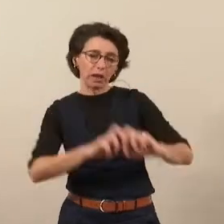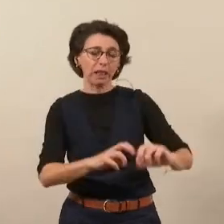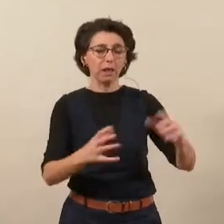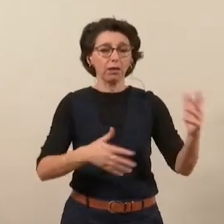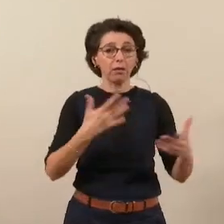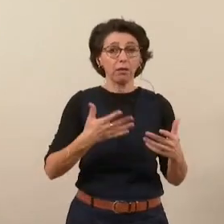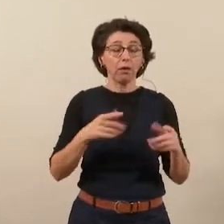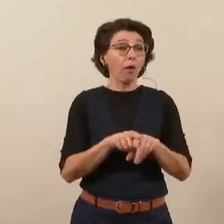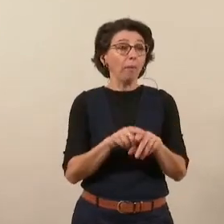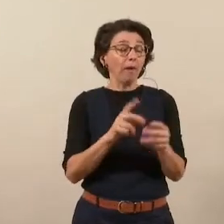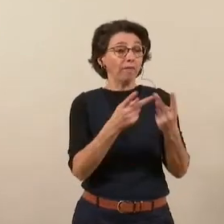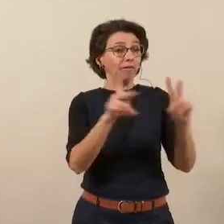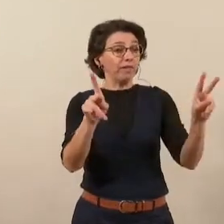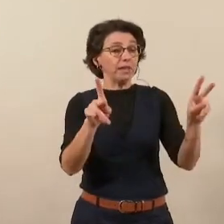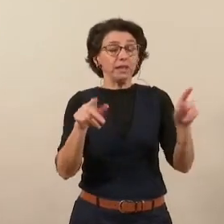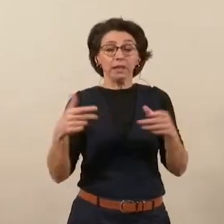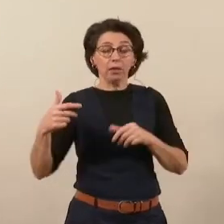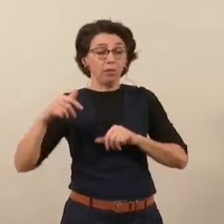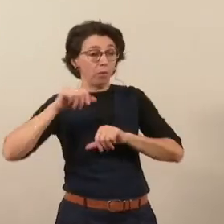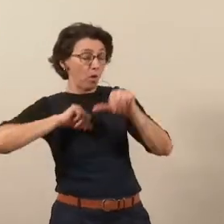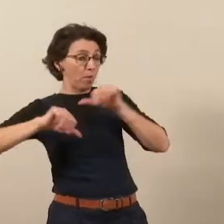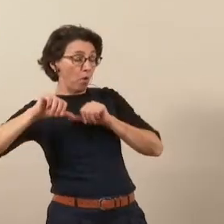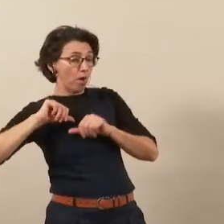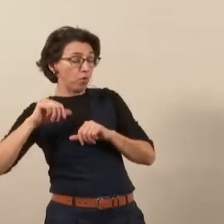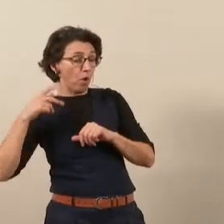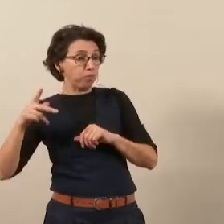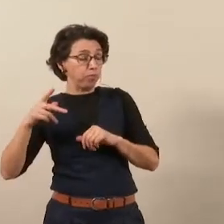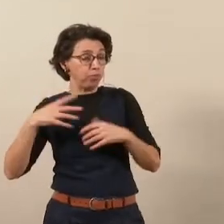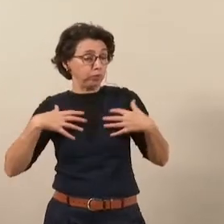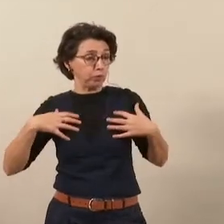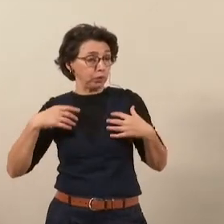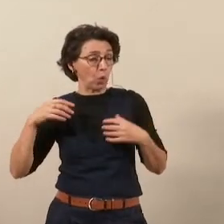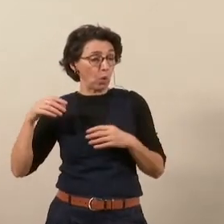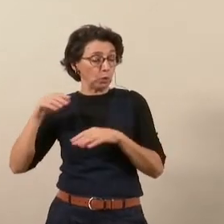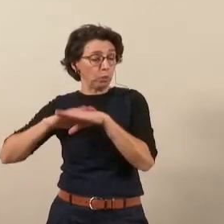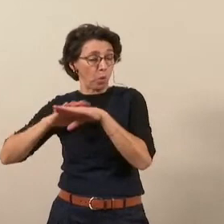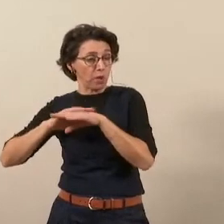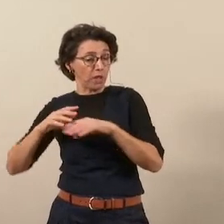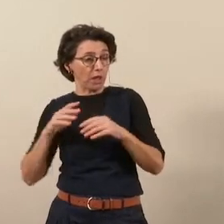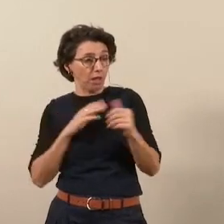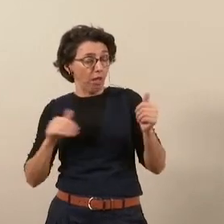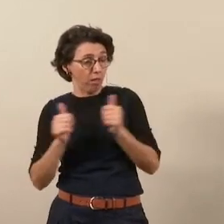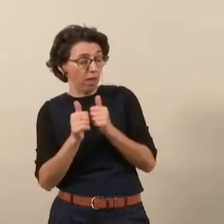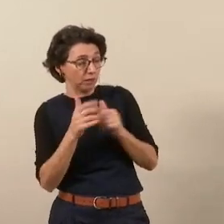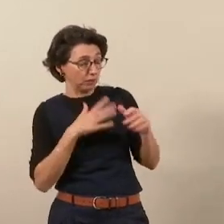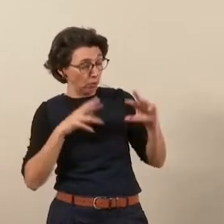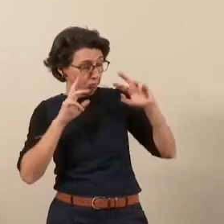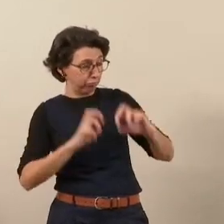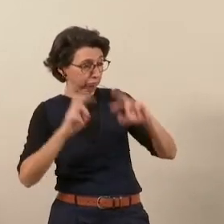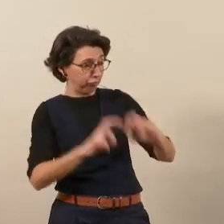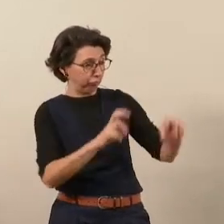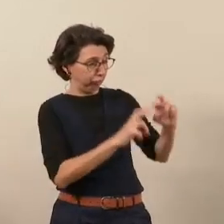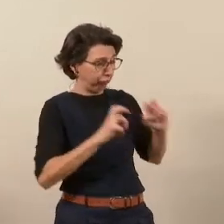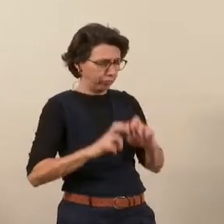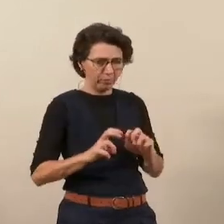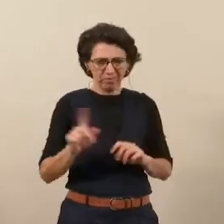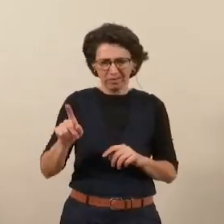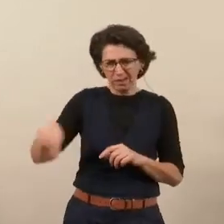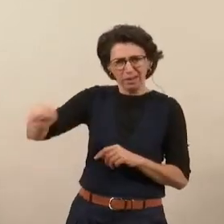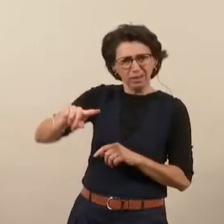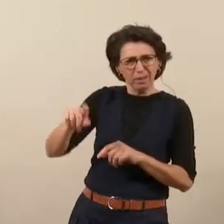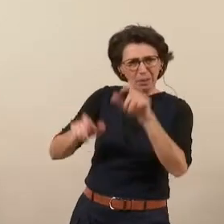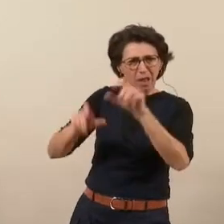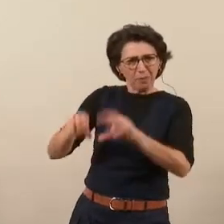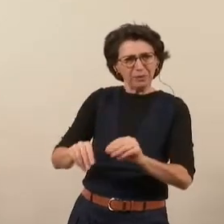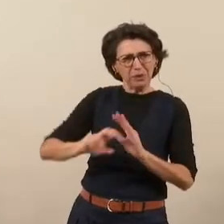était devenue une annexe du laboratoire Pacte de Sciences Po, alors qu'elle devrait d'abord traiter les attentes nombreuses de nos concitoyens,